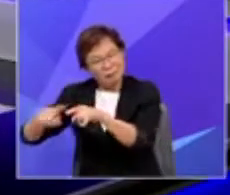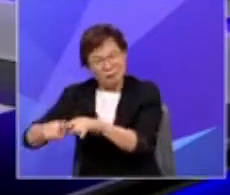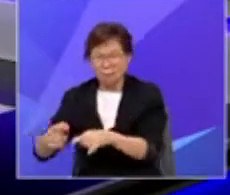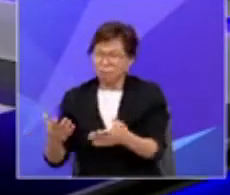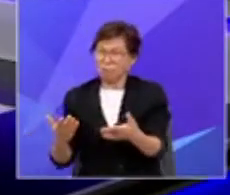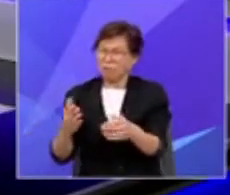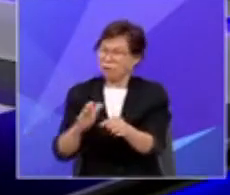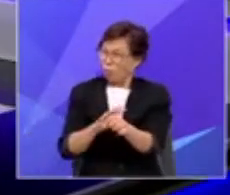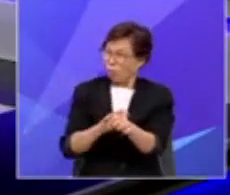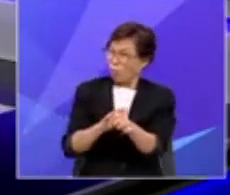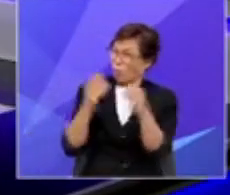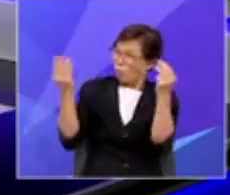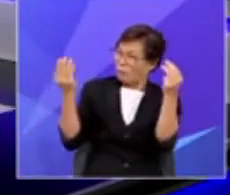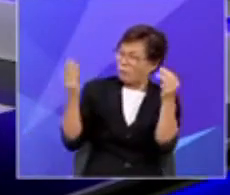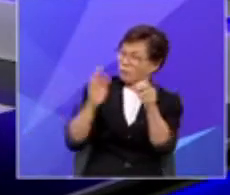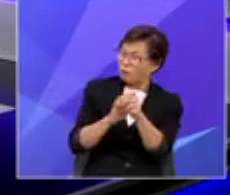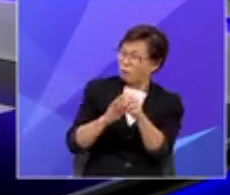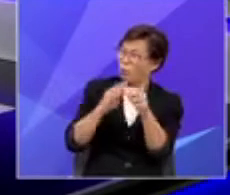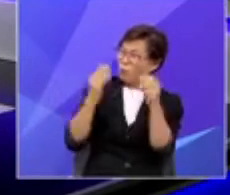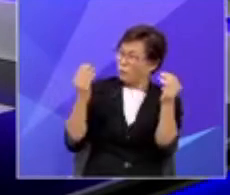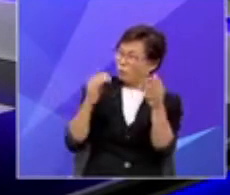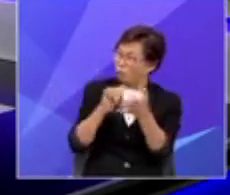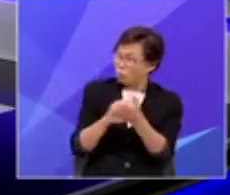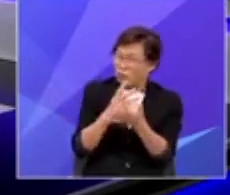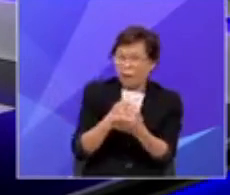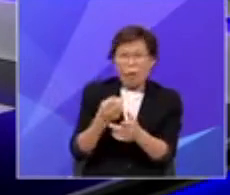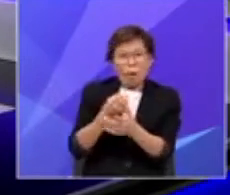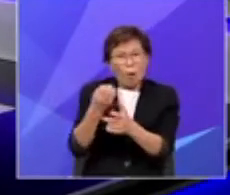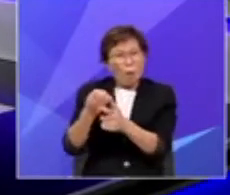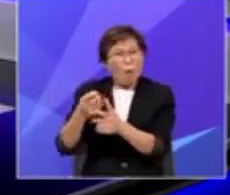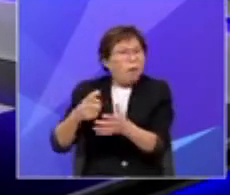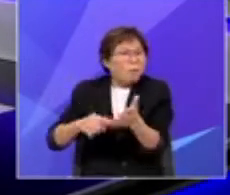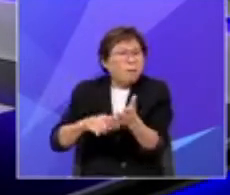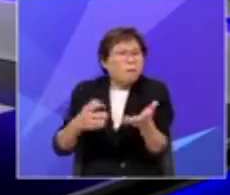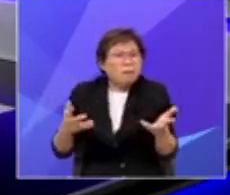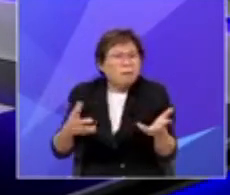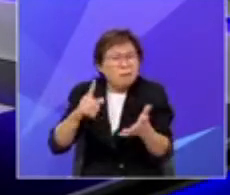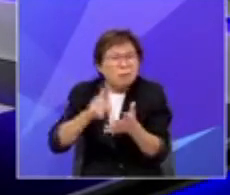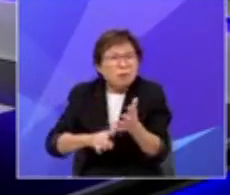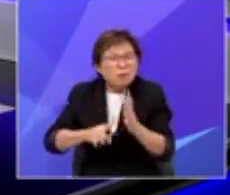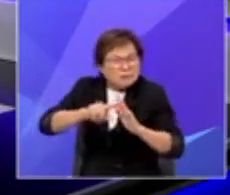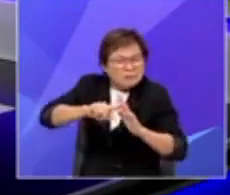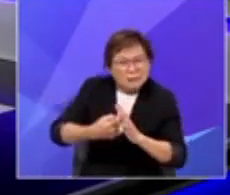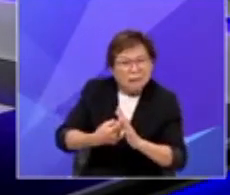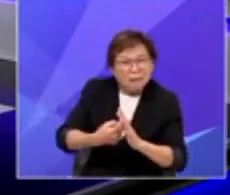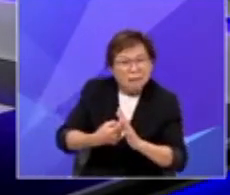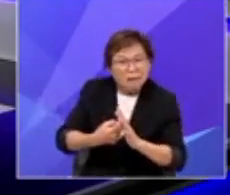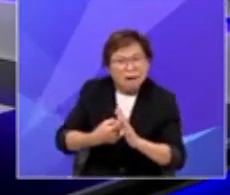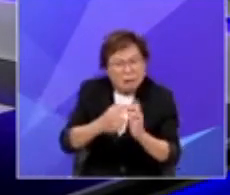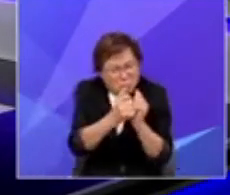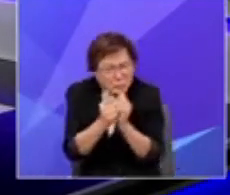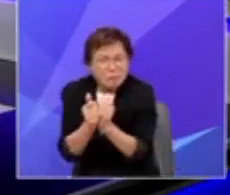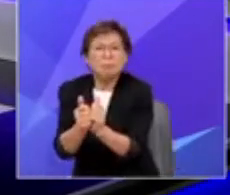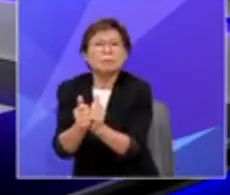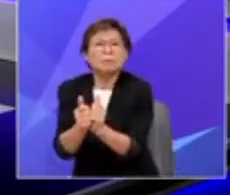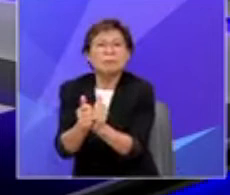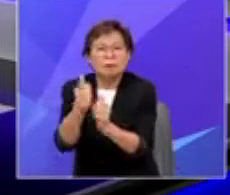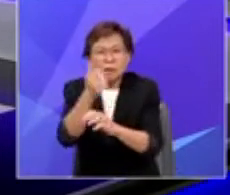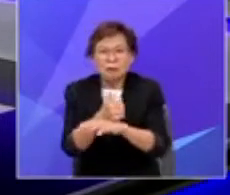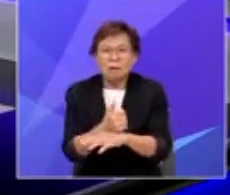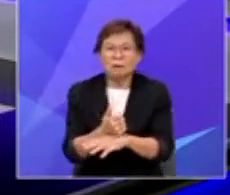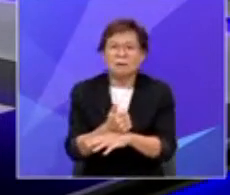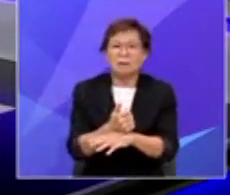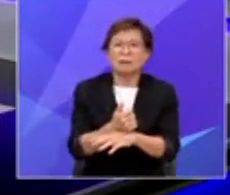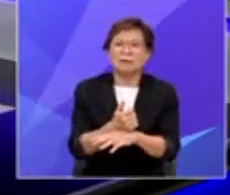majelis itu atau aku sebenarnya yang perlu digerakkan secara bersama ini bukan